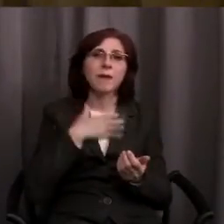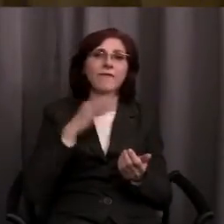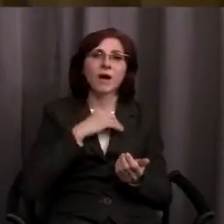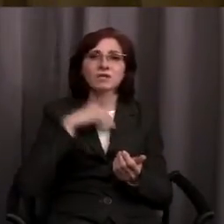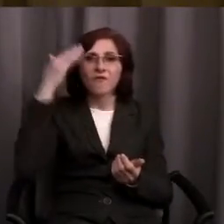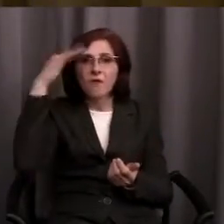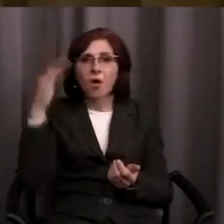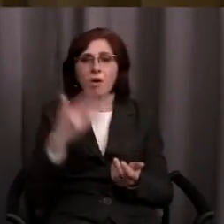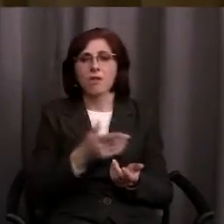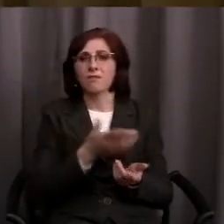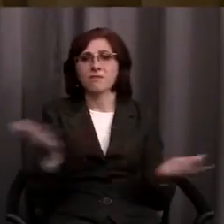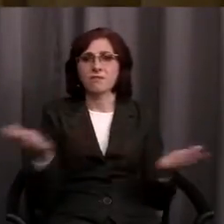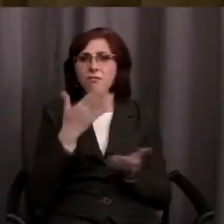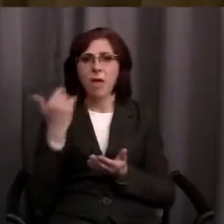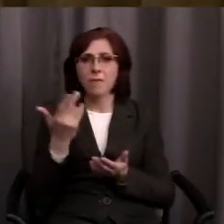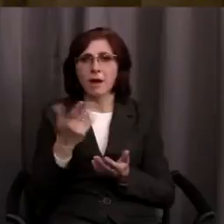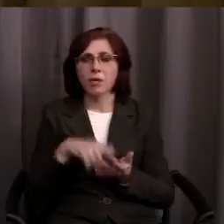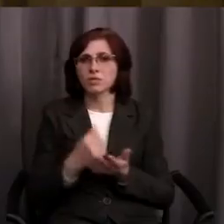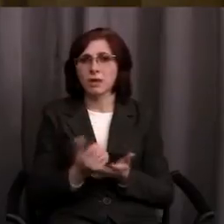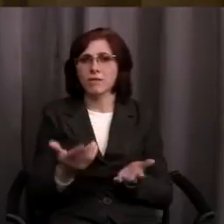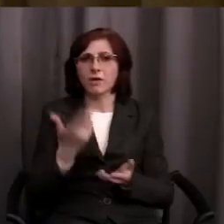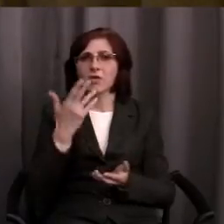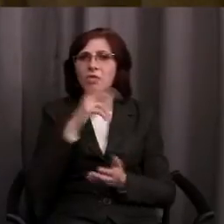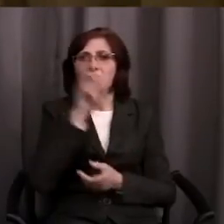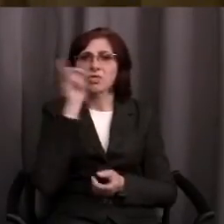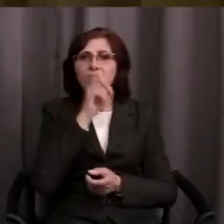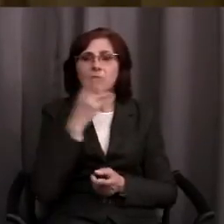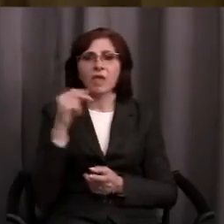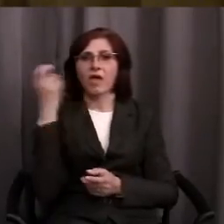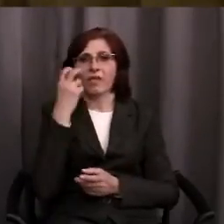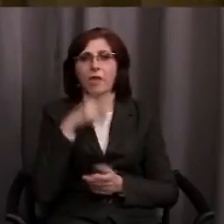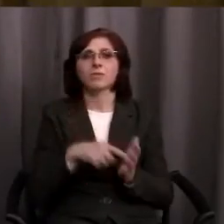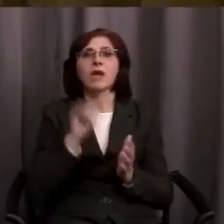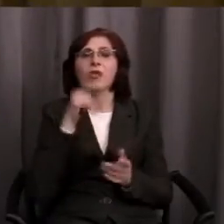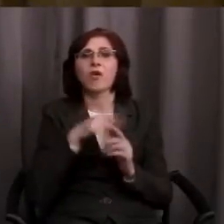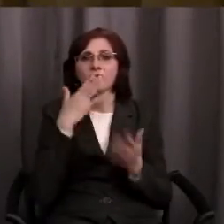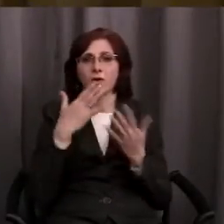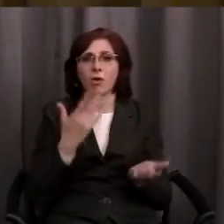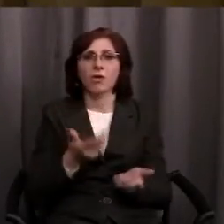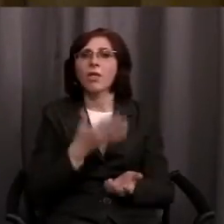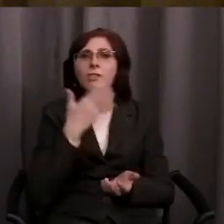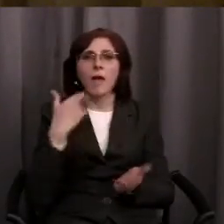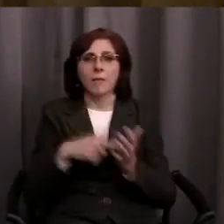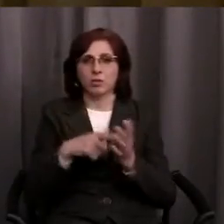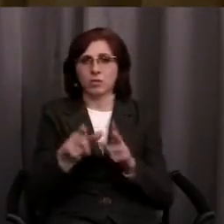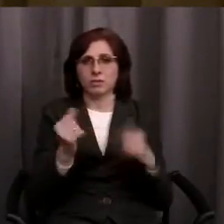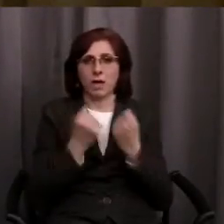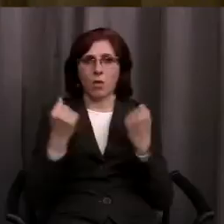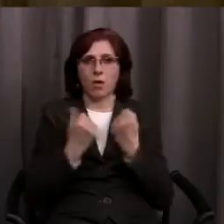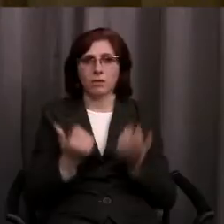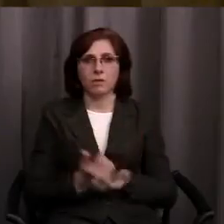też w ogóle nie istnieje. Nikt się tym nie interesuje, wobec tego no, nie ma tutaj tych działań.